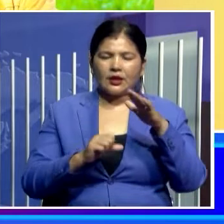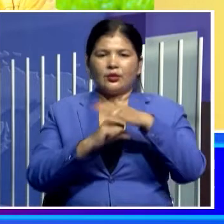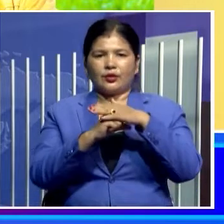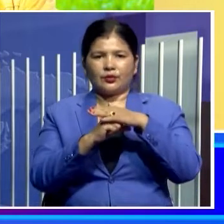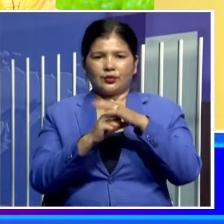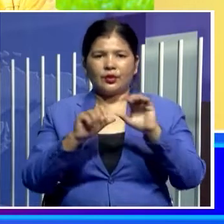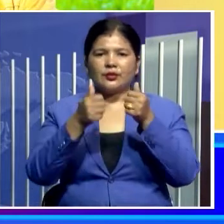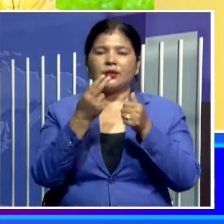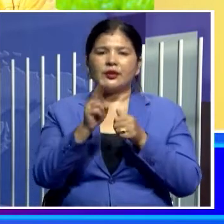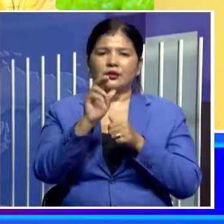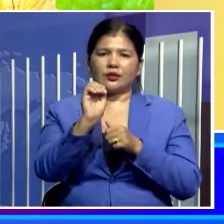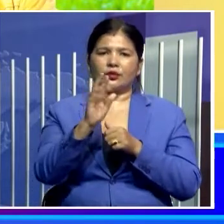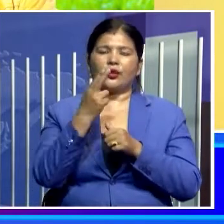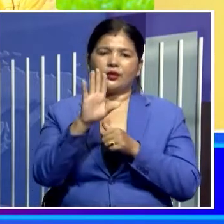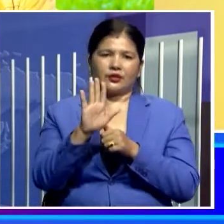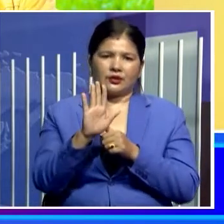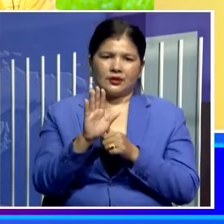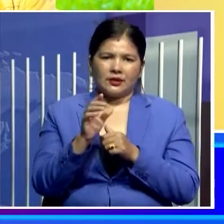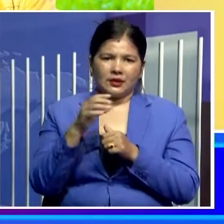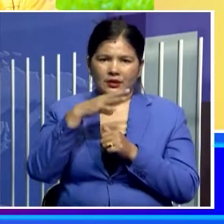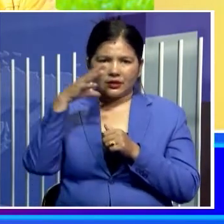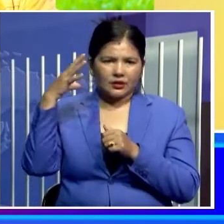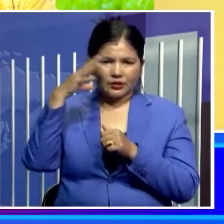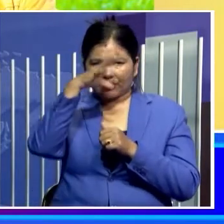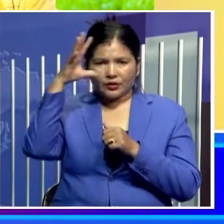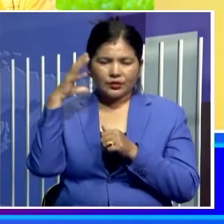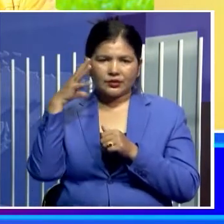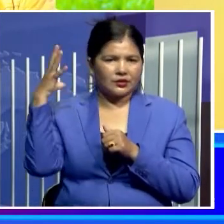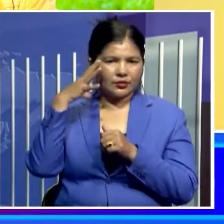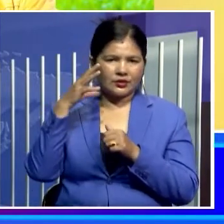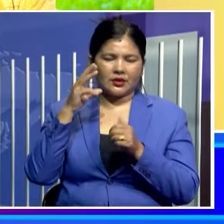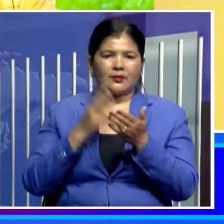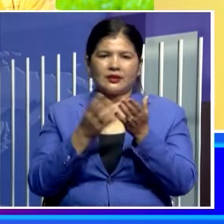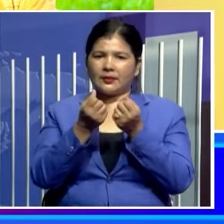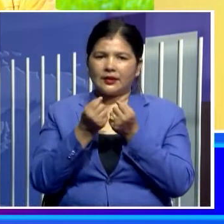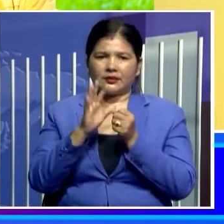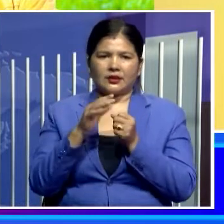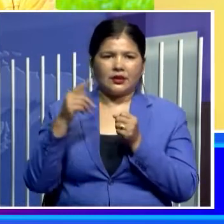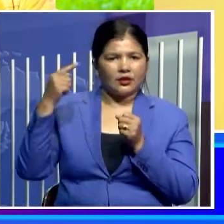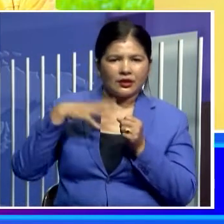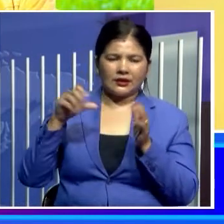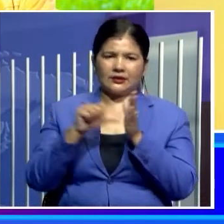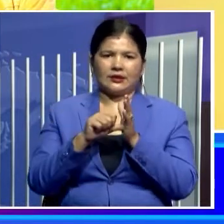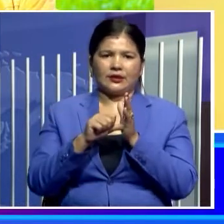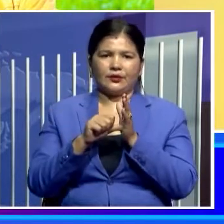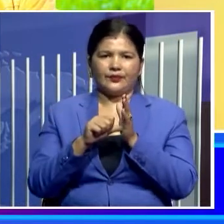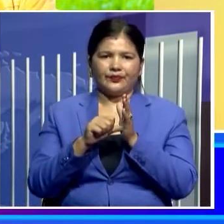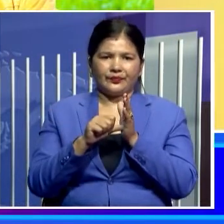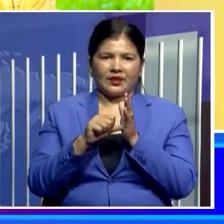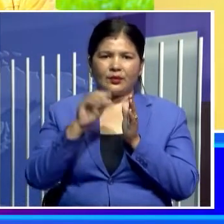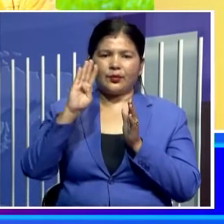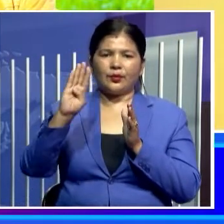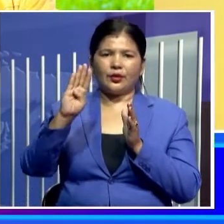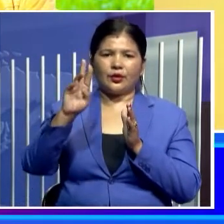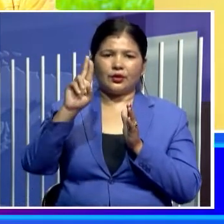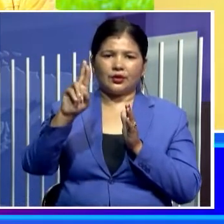विजयी भइसक्नु भएको छ। केही बेर अघि मात्रै दिउँसोतिर यो अपडेट हामीलाई जानकारी प्राप्त भएको छ भने कैलाली जिल्लाकै बर्दगोरिया गाउँपालिकामा हामीले